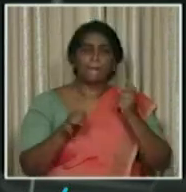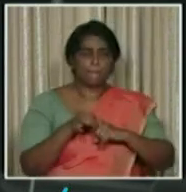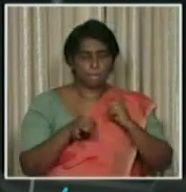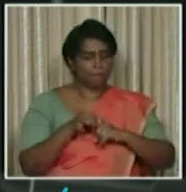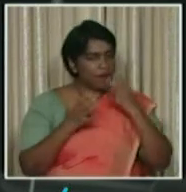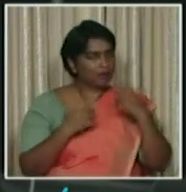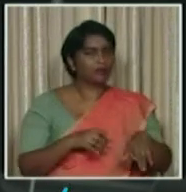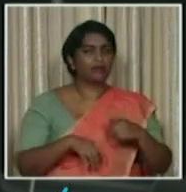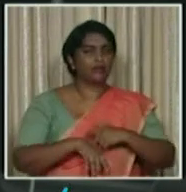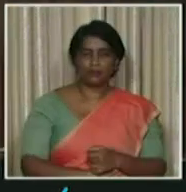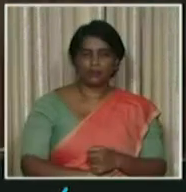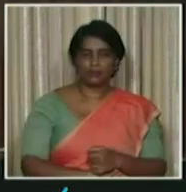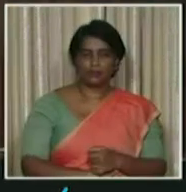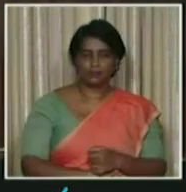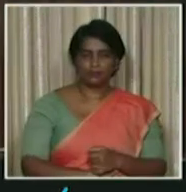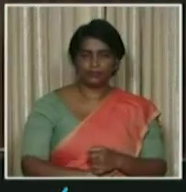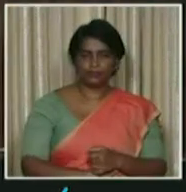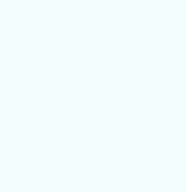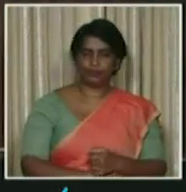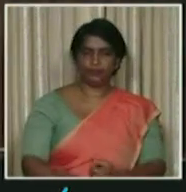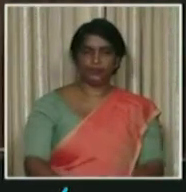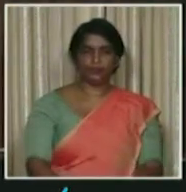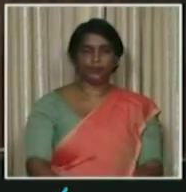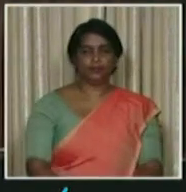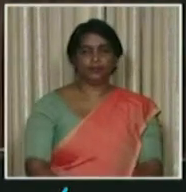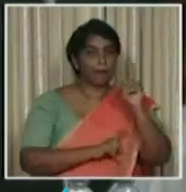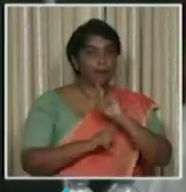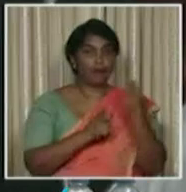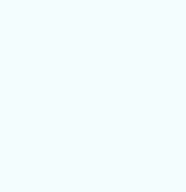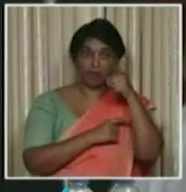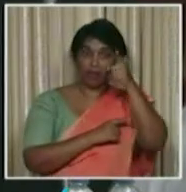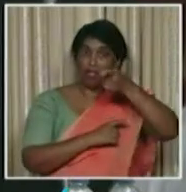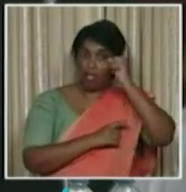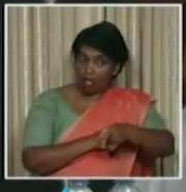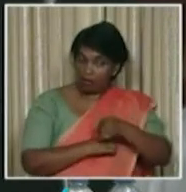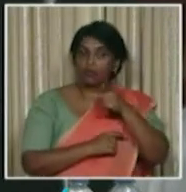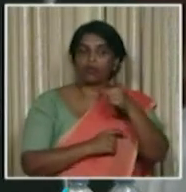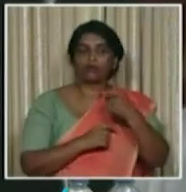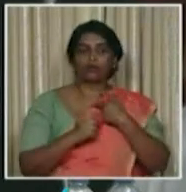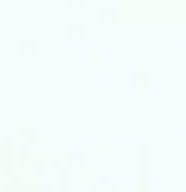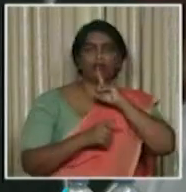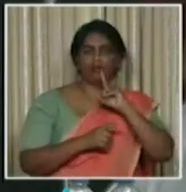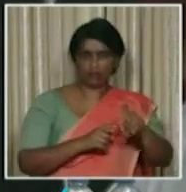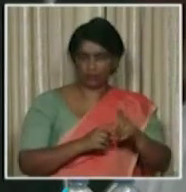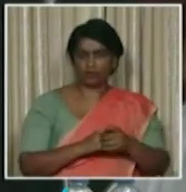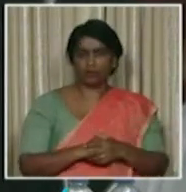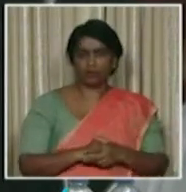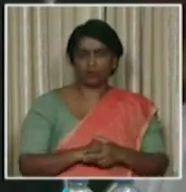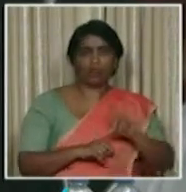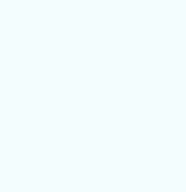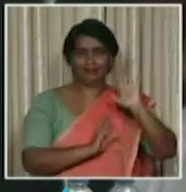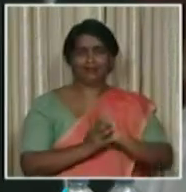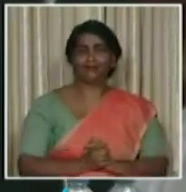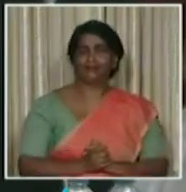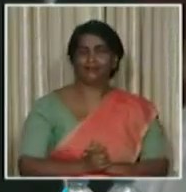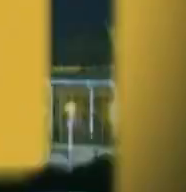අහලා මේ කාලය විනාශ කරන්න එපා Please, now you don't. ඔබතුමාගේ අවතරය ඇතුළත තමයි අපි ඔක්කොම කතා කරන්නේ. විනාඩියක් මැදිහත් වෙන්න බෑ